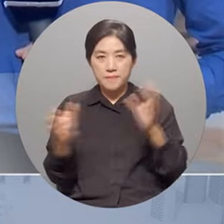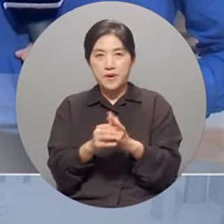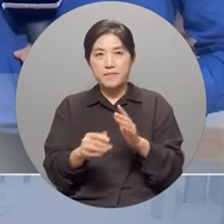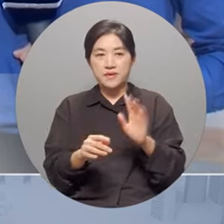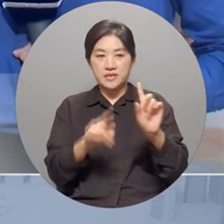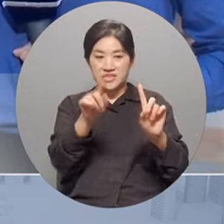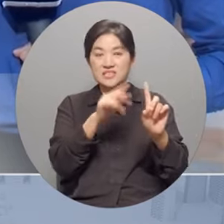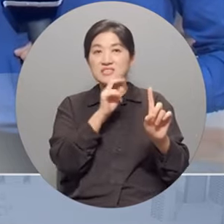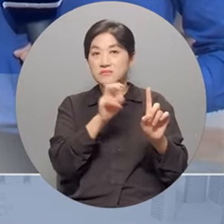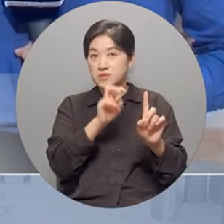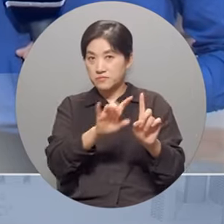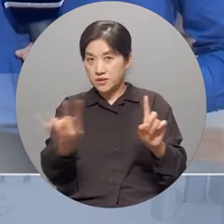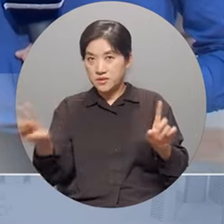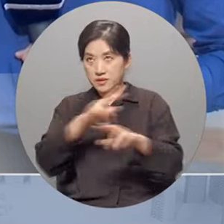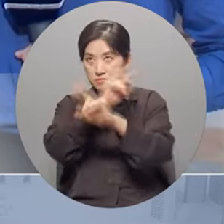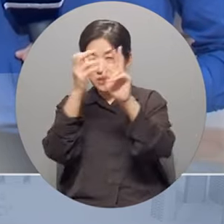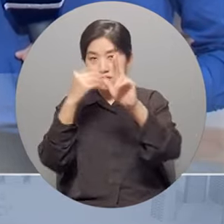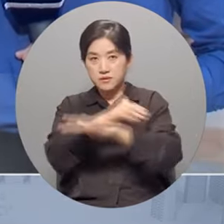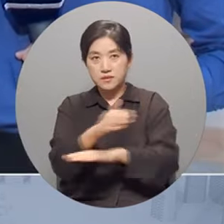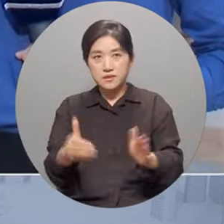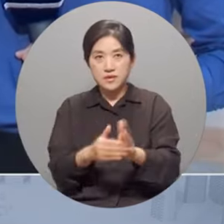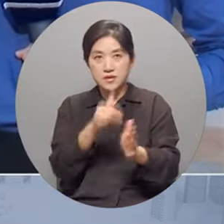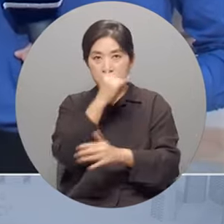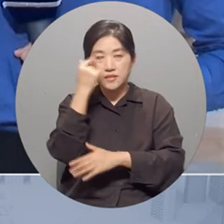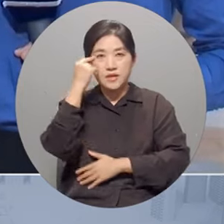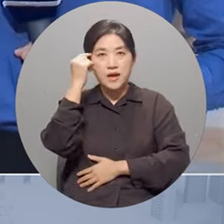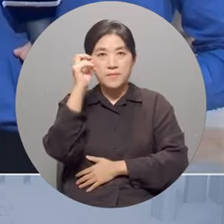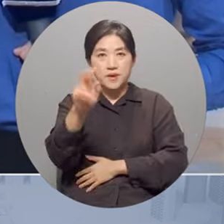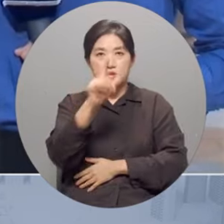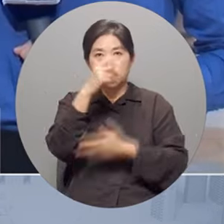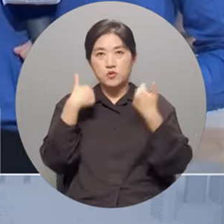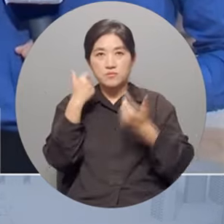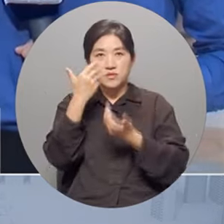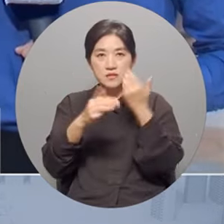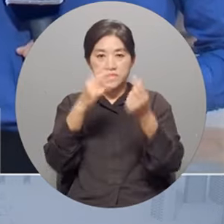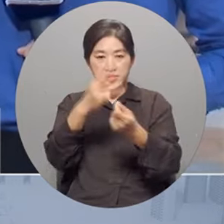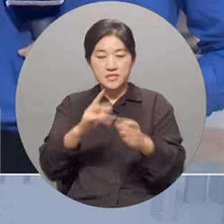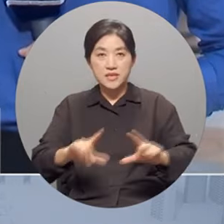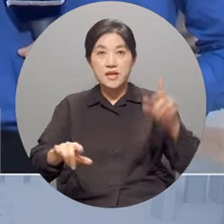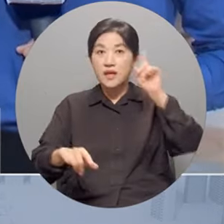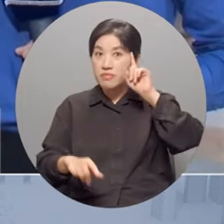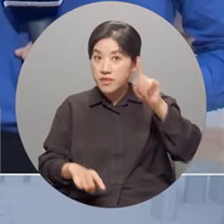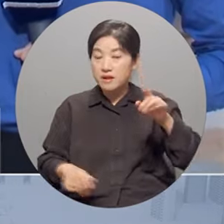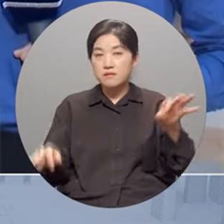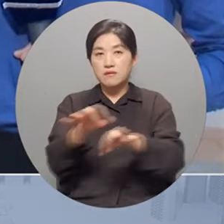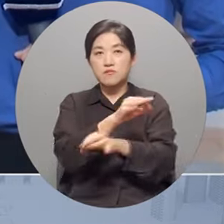걸리는데요. 자정전쯤에는 마무리될 걸로 보입니다. 대정부 질문 3일 차인 내일은